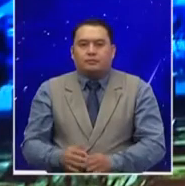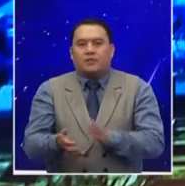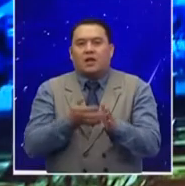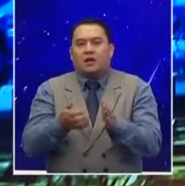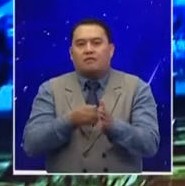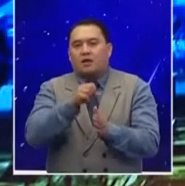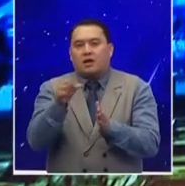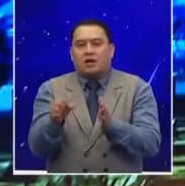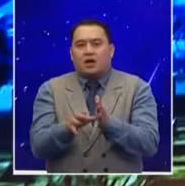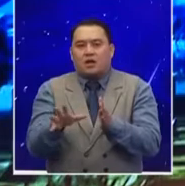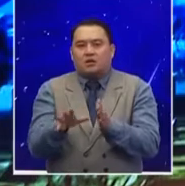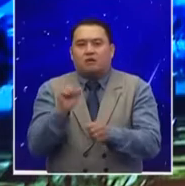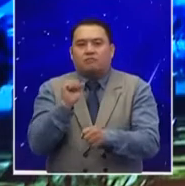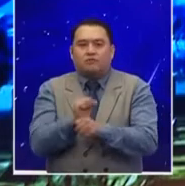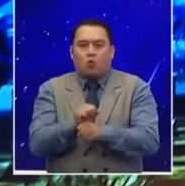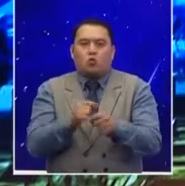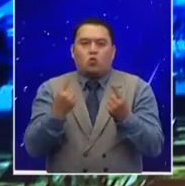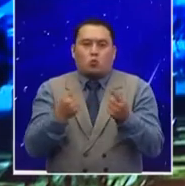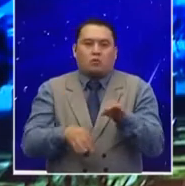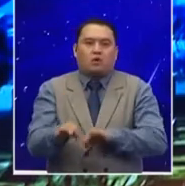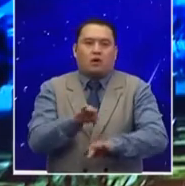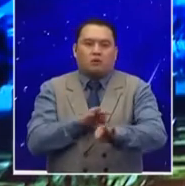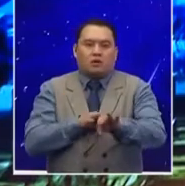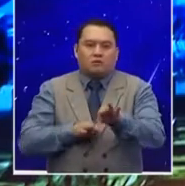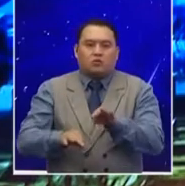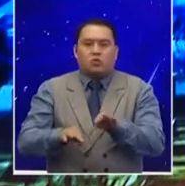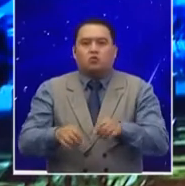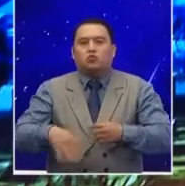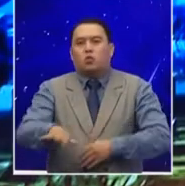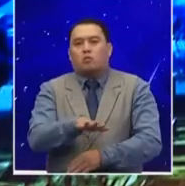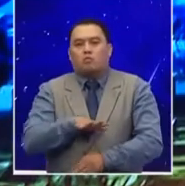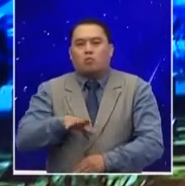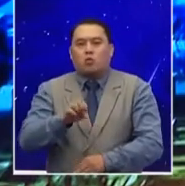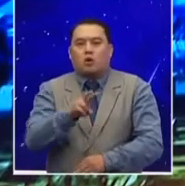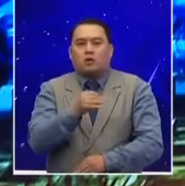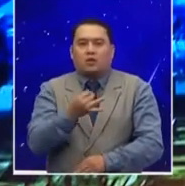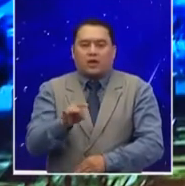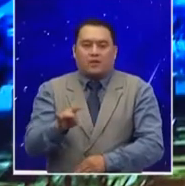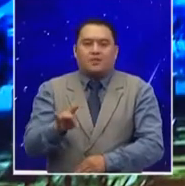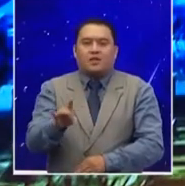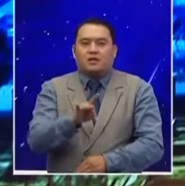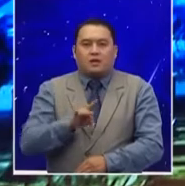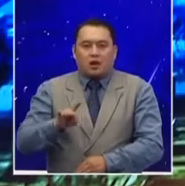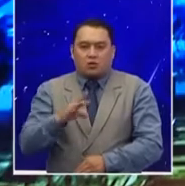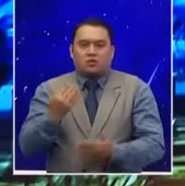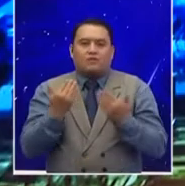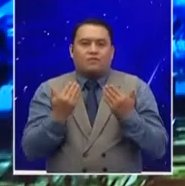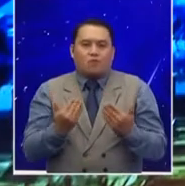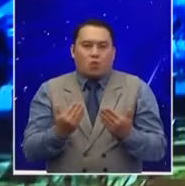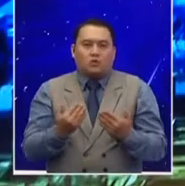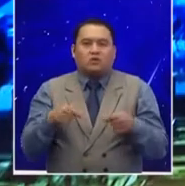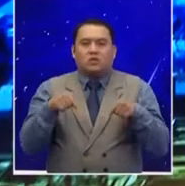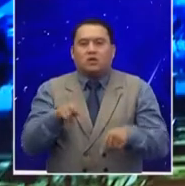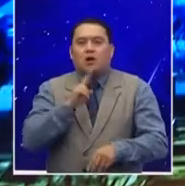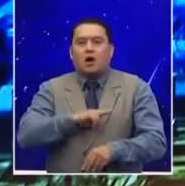Нехватка электроснабжения тормозит реализацию крупных проектов индустриальной зоны Боралдай в Илийском районе. На сегодняшний день